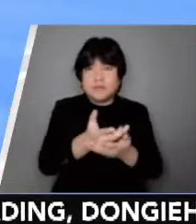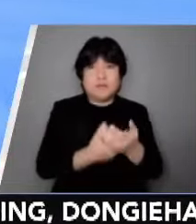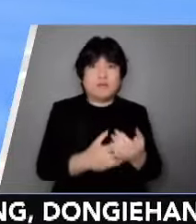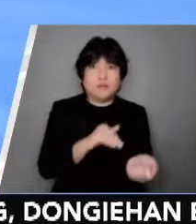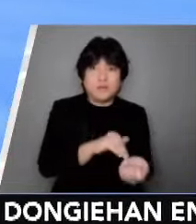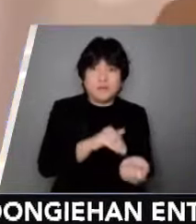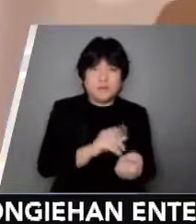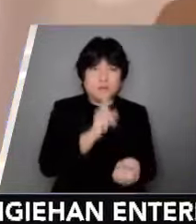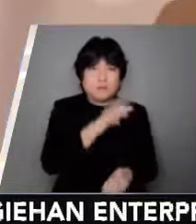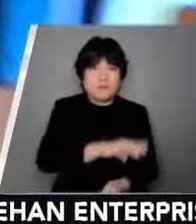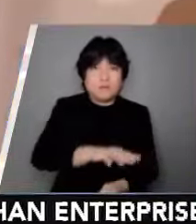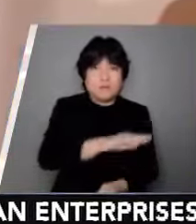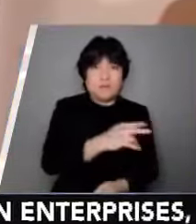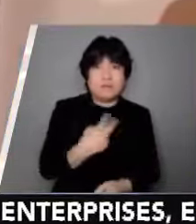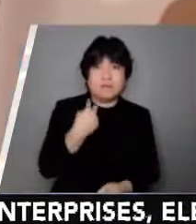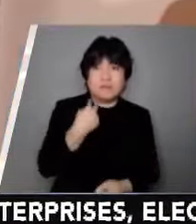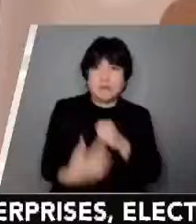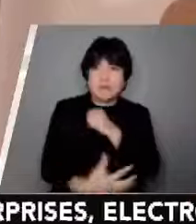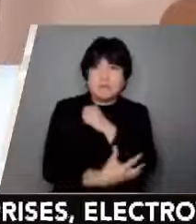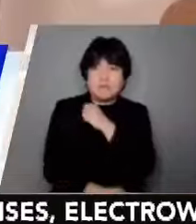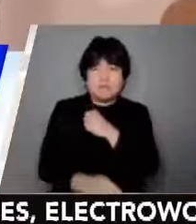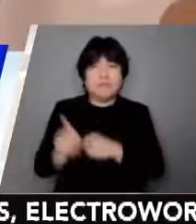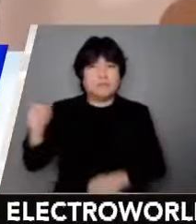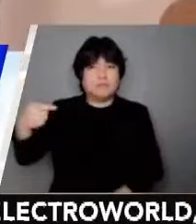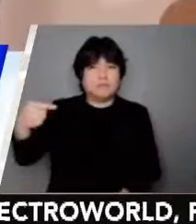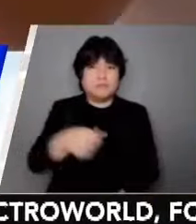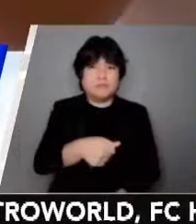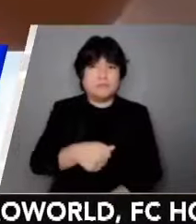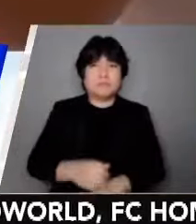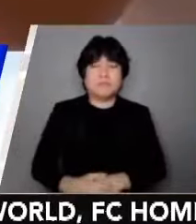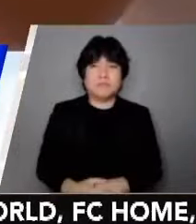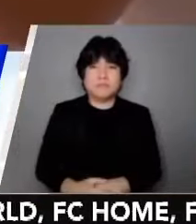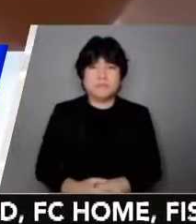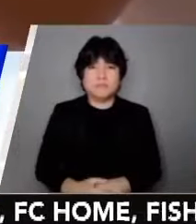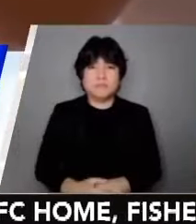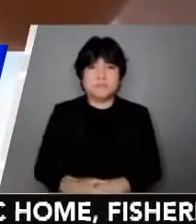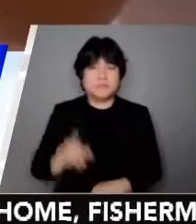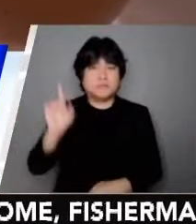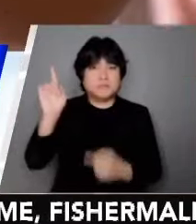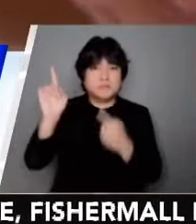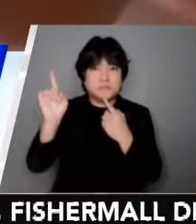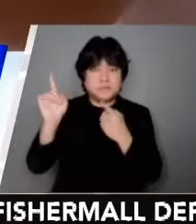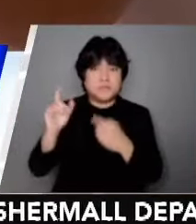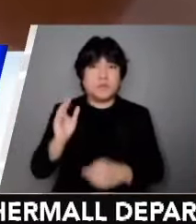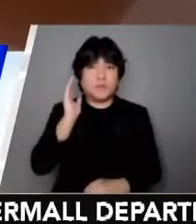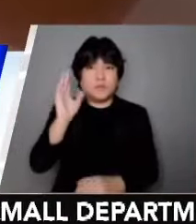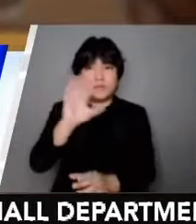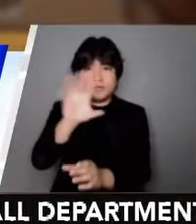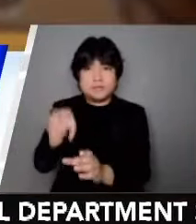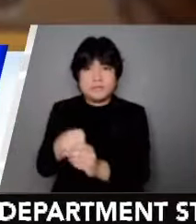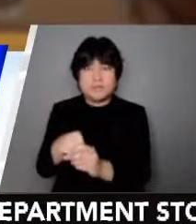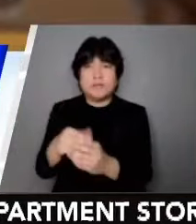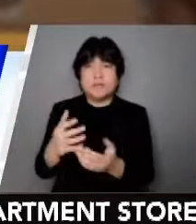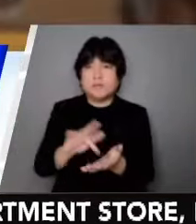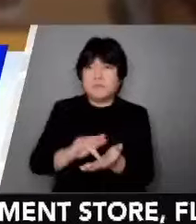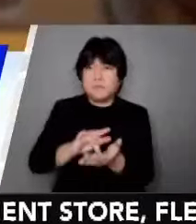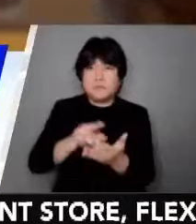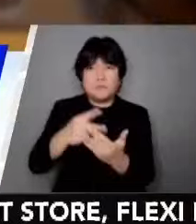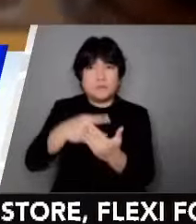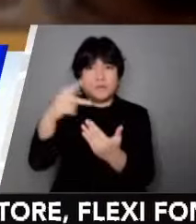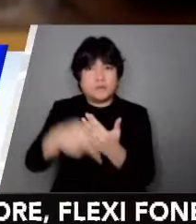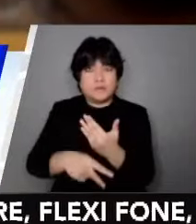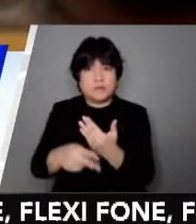pasyente. Ayon kay PCSO General Manager Mel Robles, isasama nila ito sa kanilang medical assistance program kapag naayos na ang